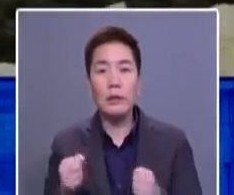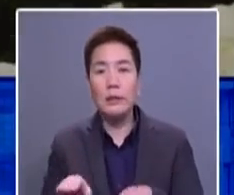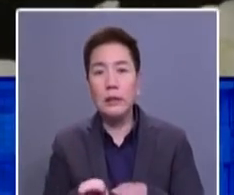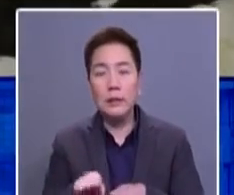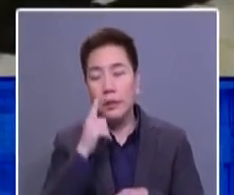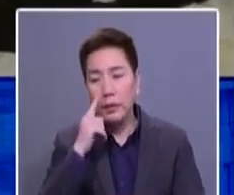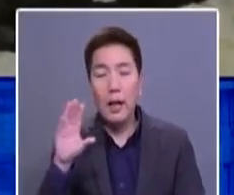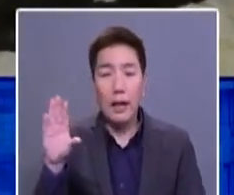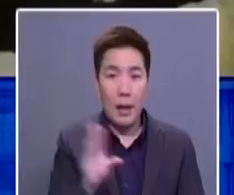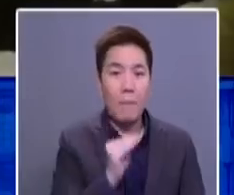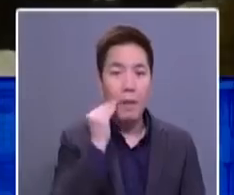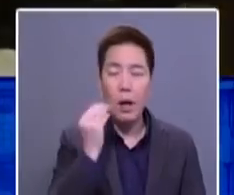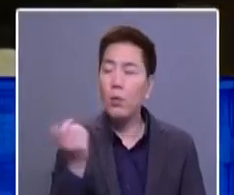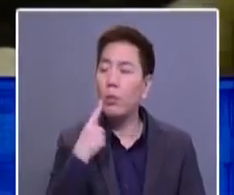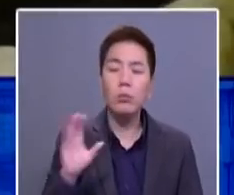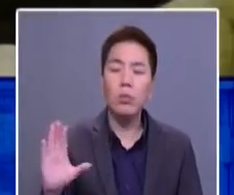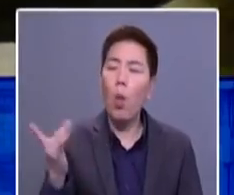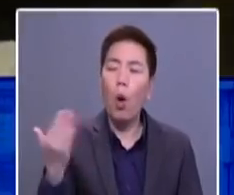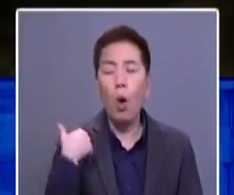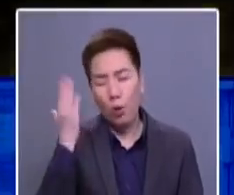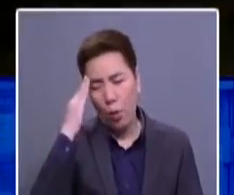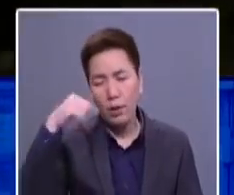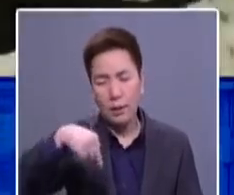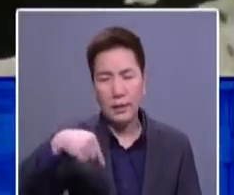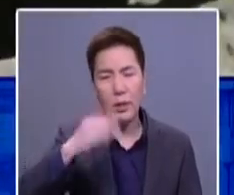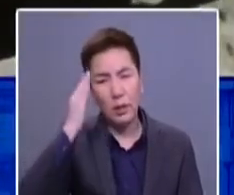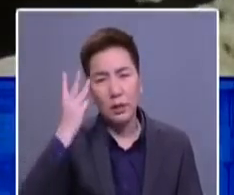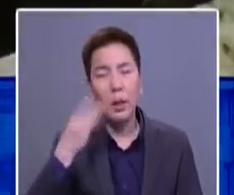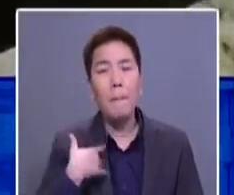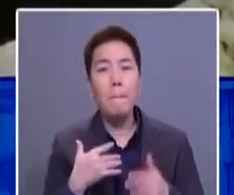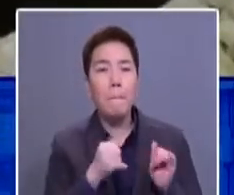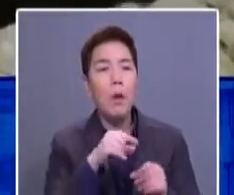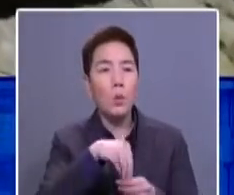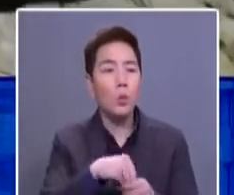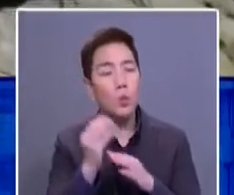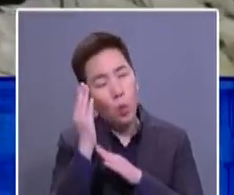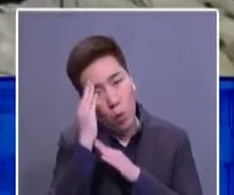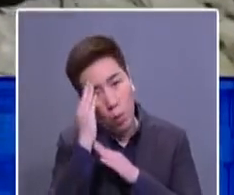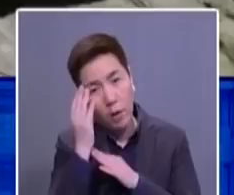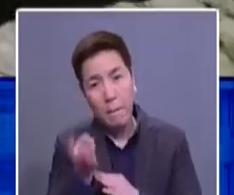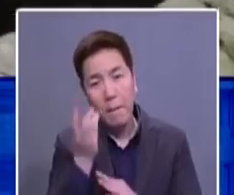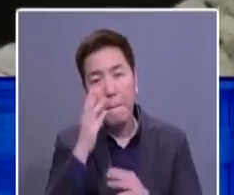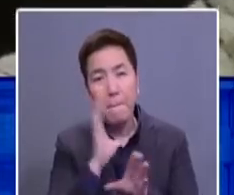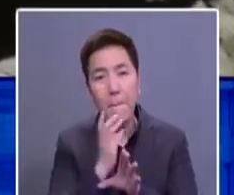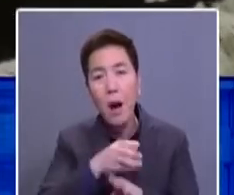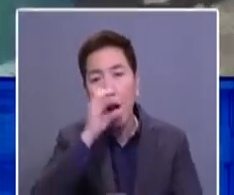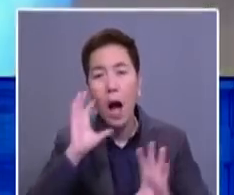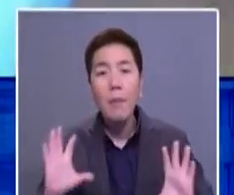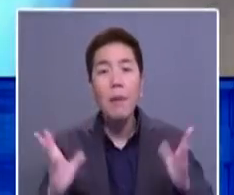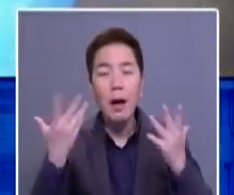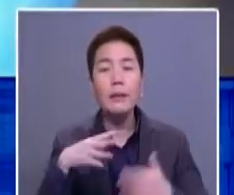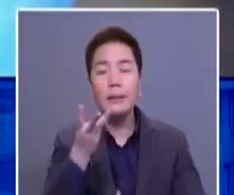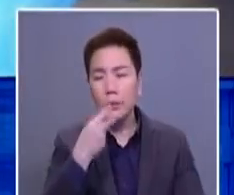พาสามีกลับมาบ้านจะทำให้บอกว่าเดี๋ยวขอนอนอยู่รถก่อนก็เลยปล่อยให้สามีแน่นอนบนรถเพื่อให้หายเมาซะก่อนค่อยเข้าบ้าน